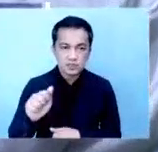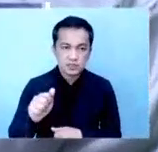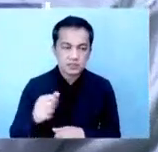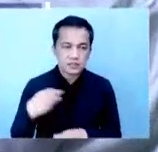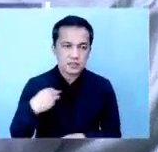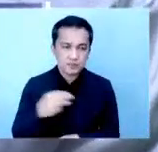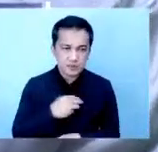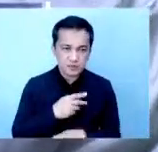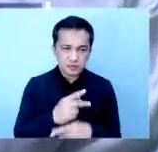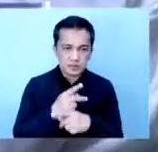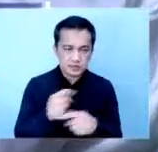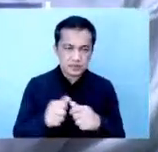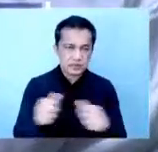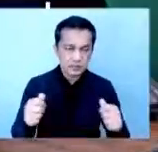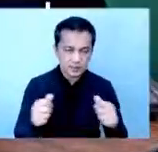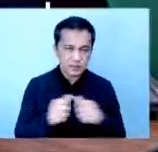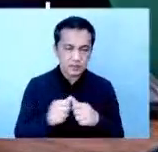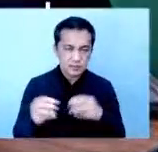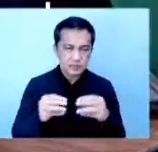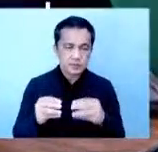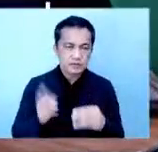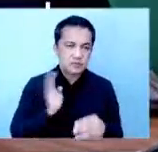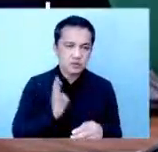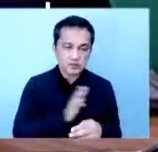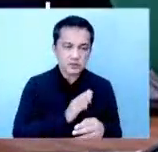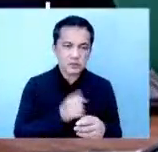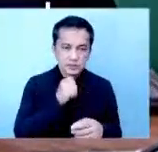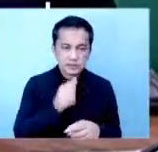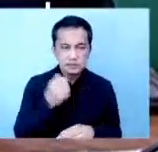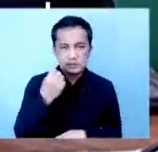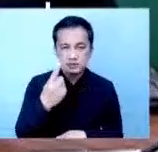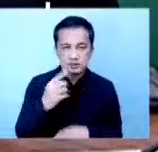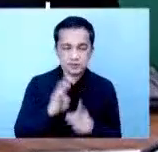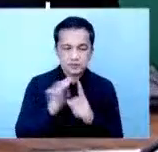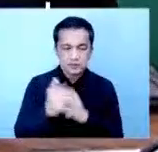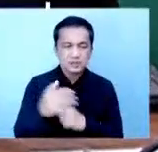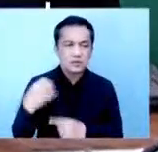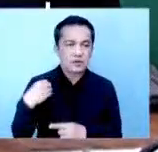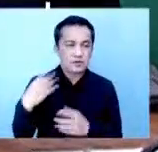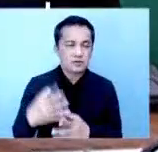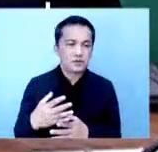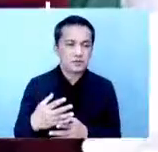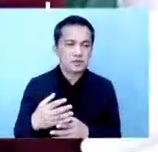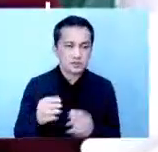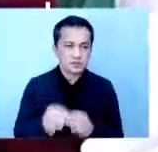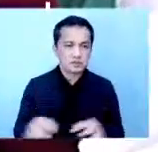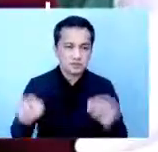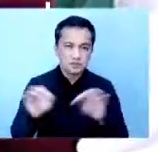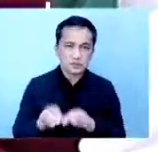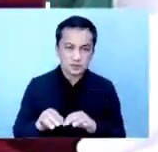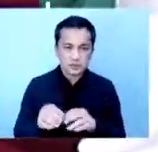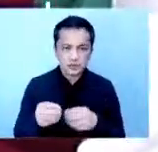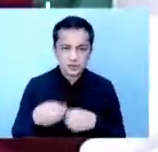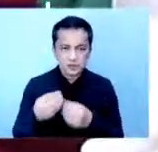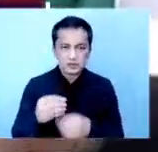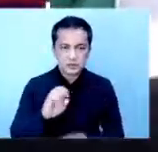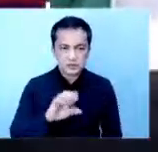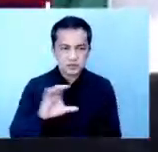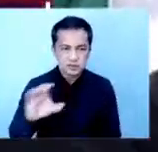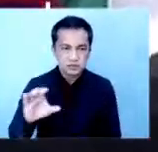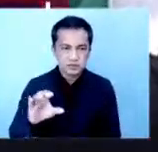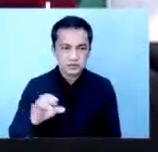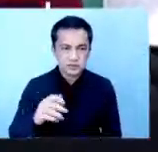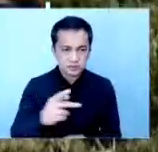Area Management Board. Hindi raw kasi lubos na naiintindihan ng barangay officials ang kahalagahan ng pagbibigay ng ECC sa mga